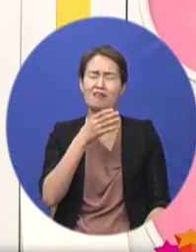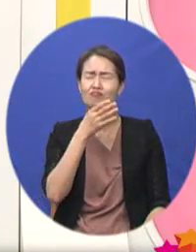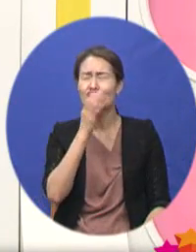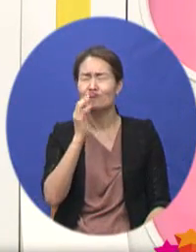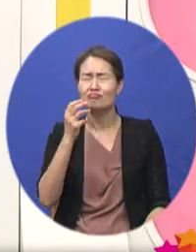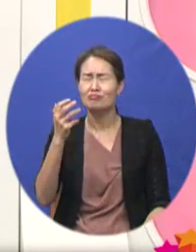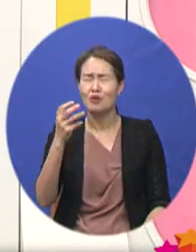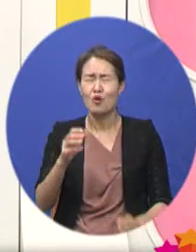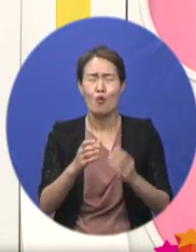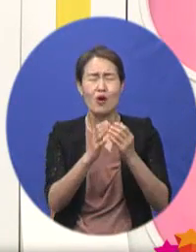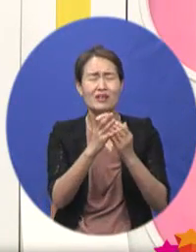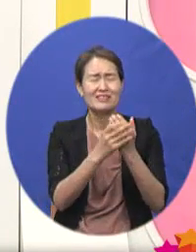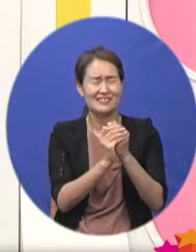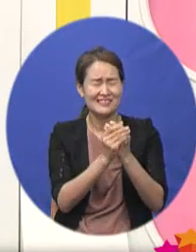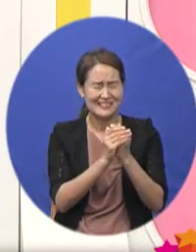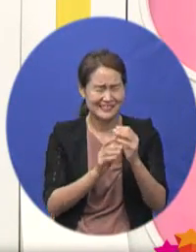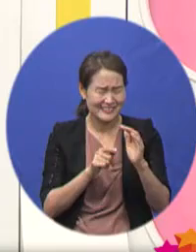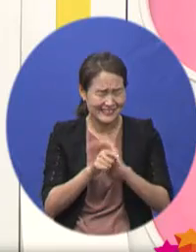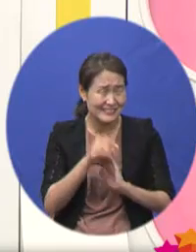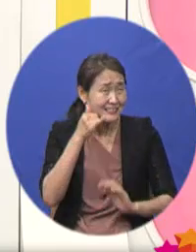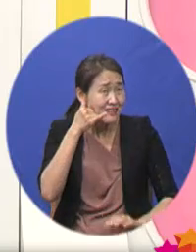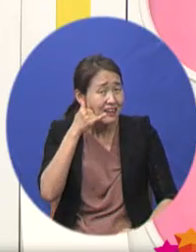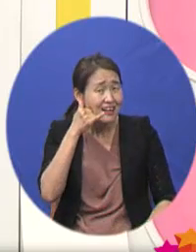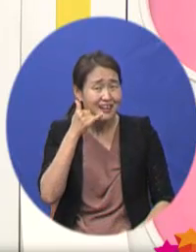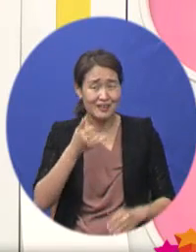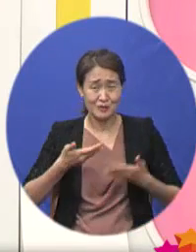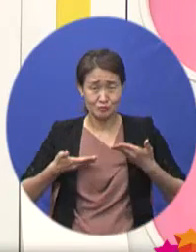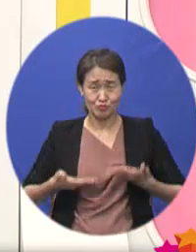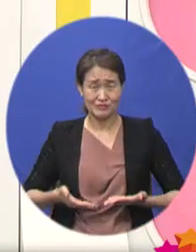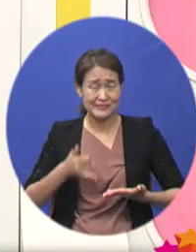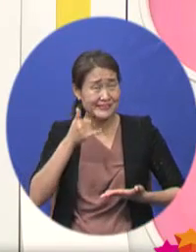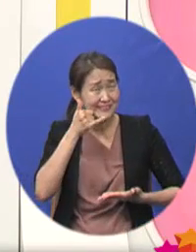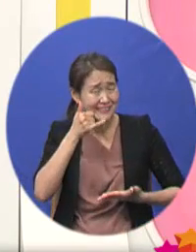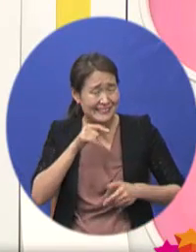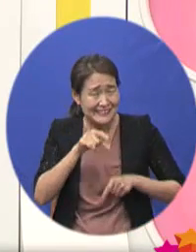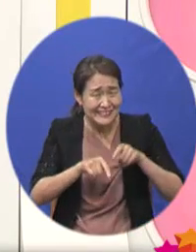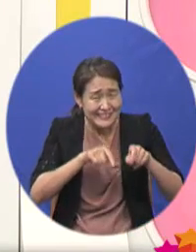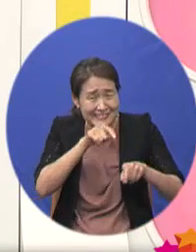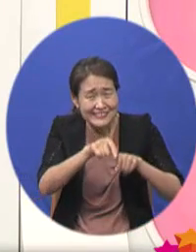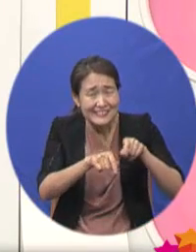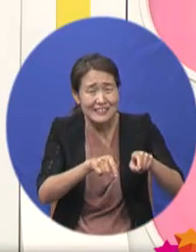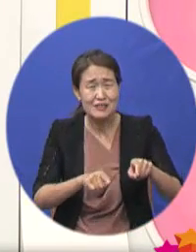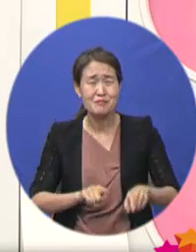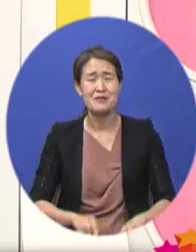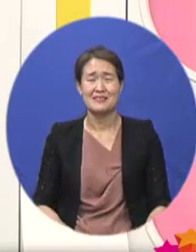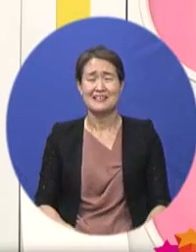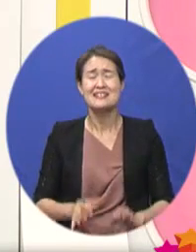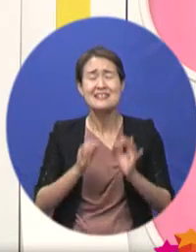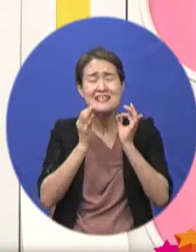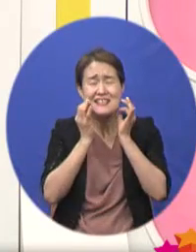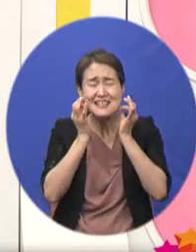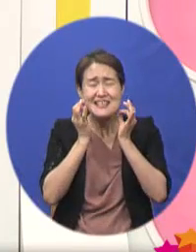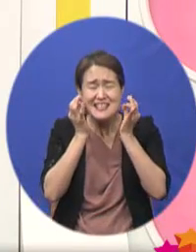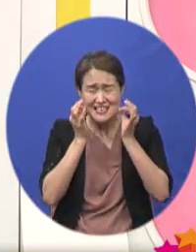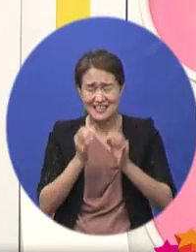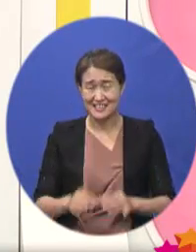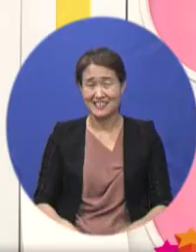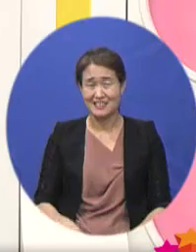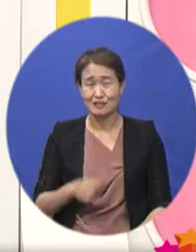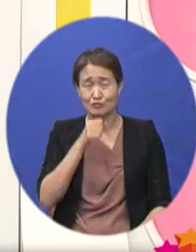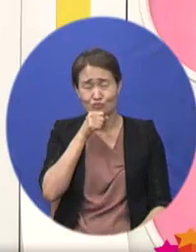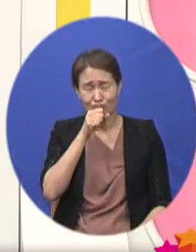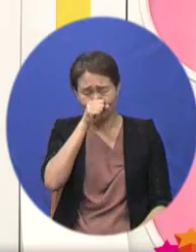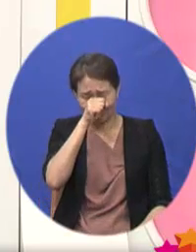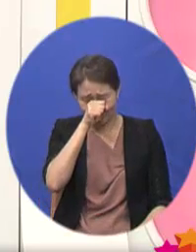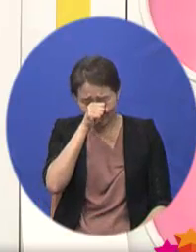그 화장실에 가서 전화 이렇게 네. 조용한 데 가서 하시려고까지 하셨는데 얼마나 참 네. 대단하세요. 점수 좀